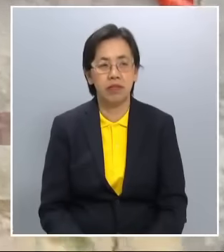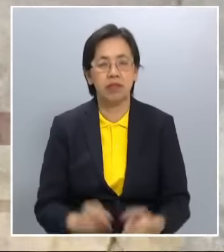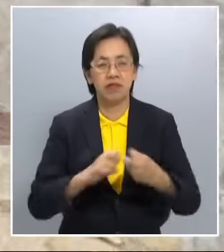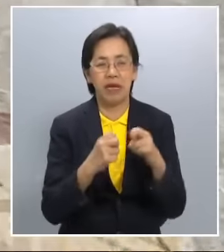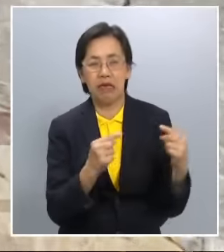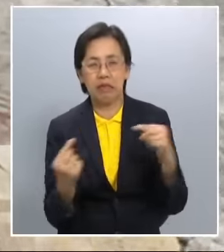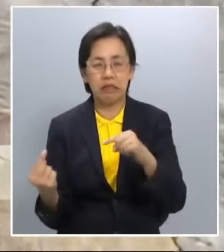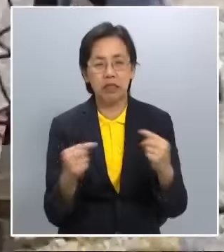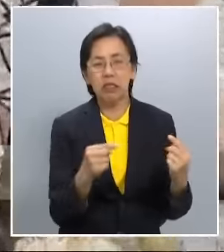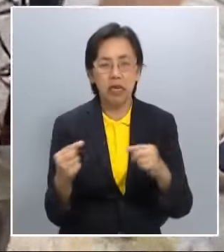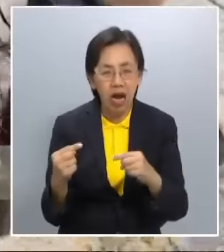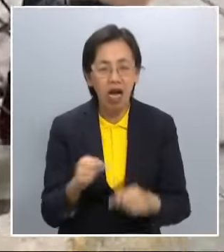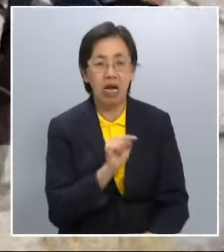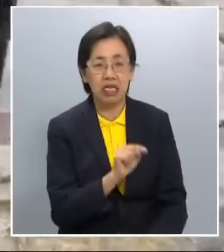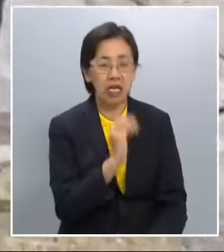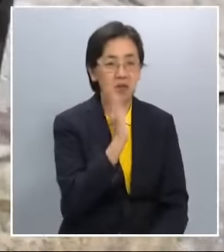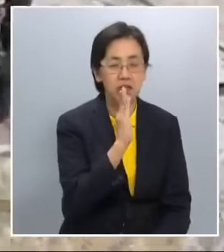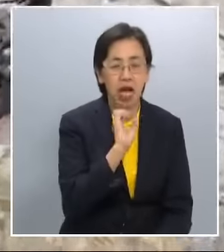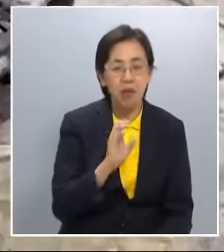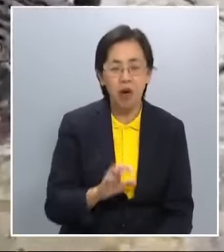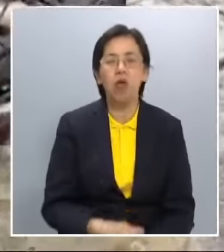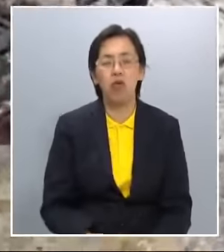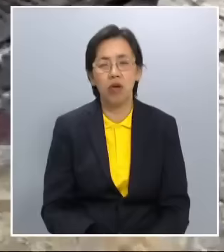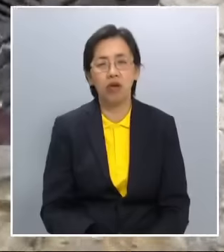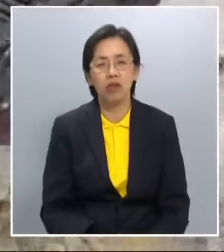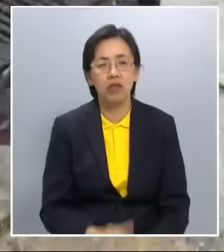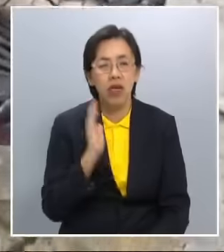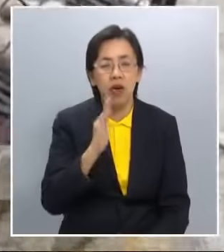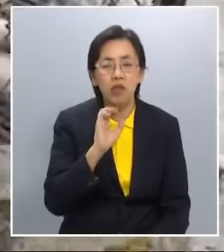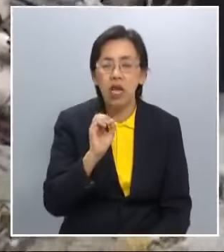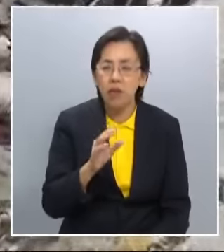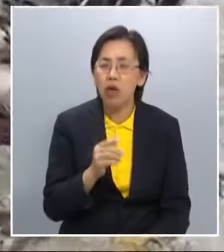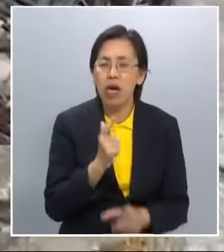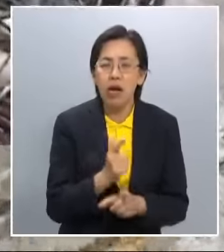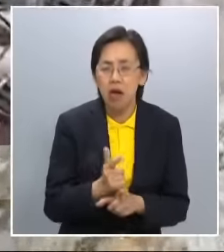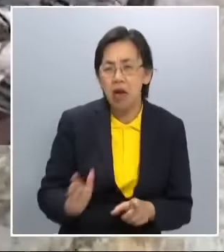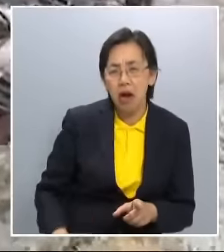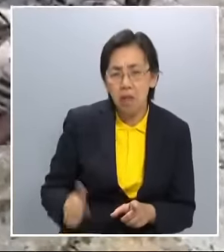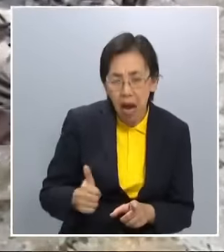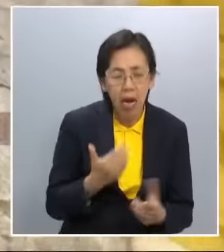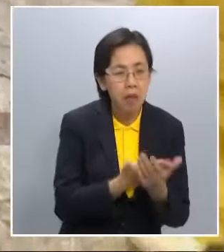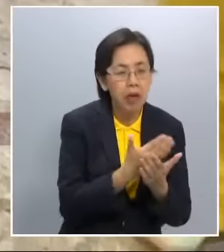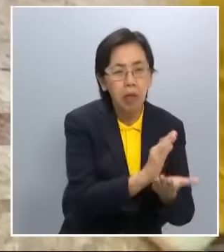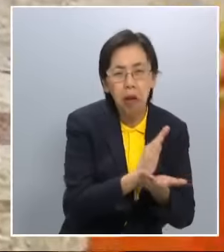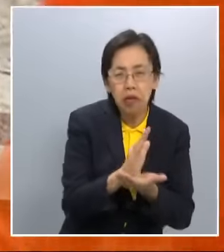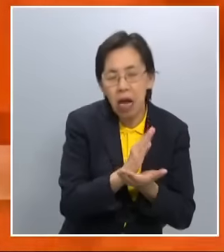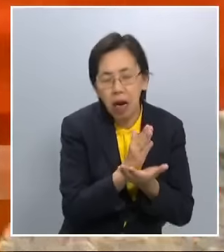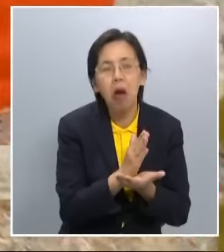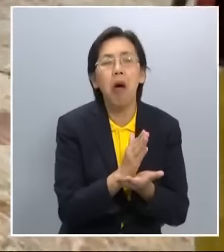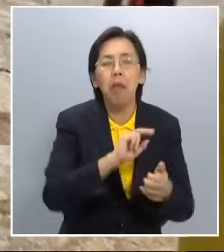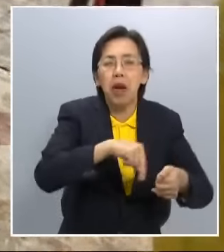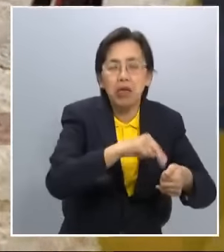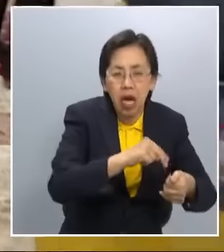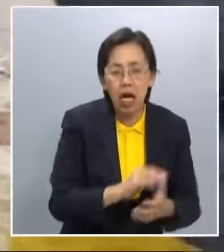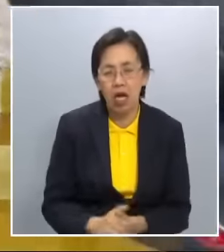ค่ะ ฝั่งหนึ่งก็ระบุว่าเลี้ยงสุนัขแล้วก็มีการระดมทุน อีกฝั่งหนึ่งก็บอกเข้